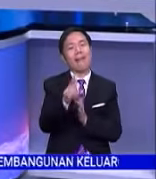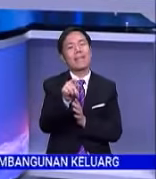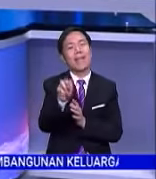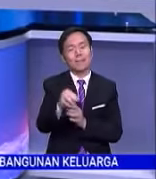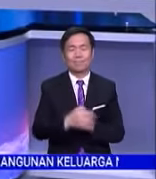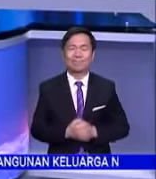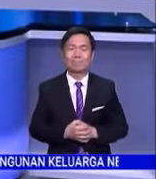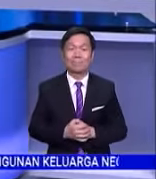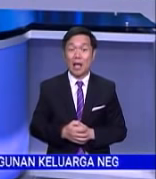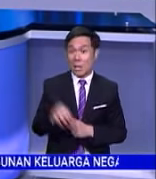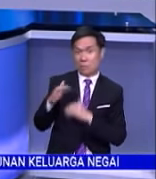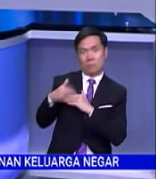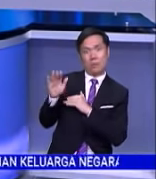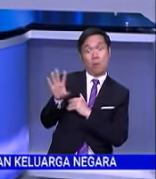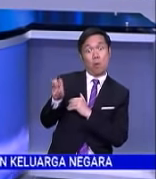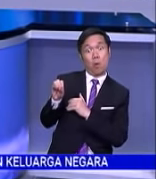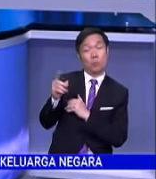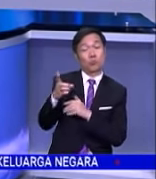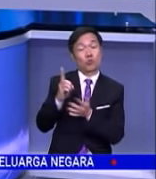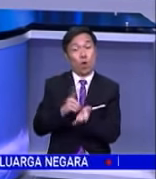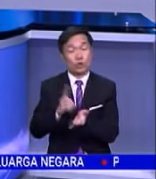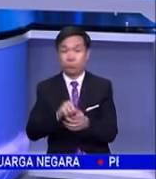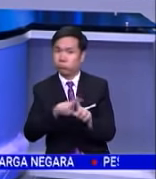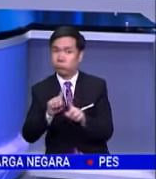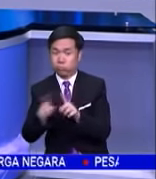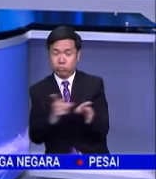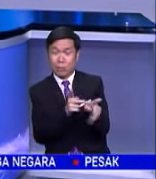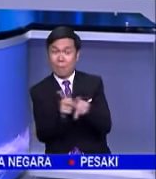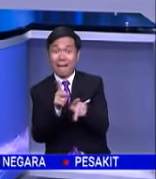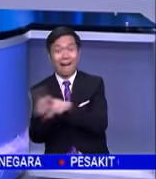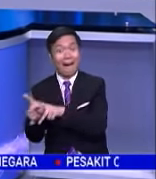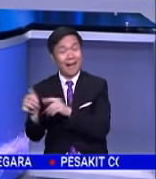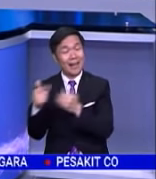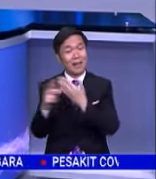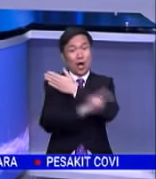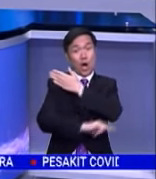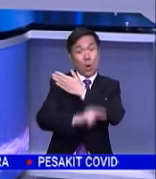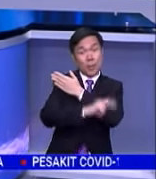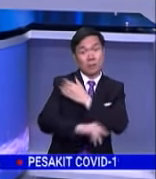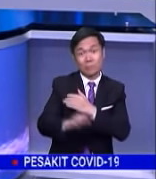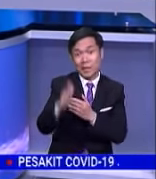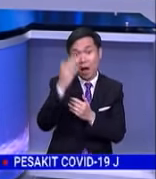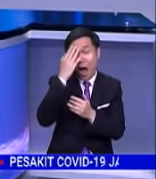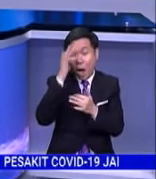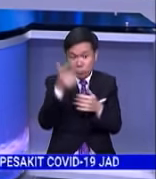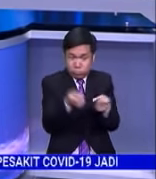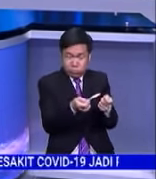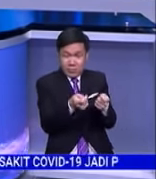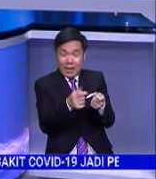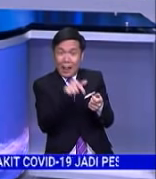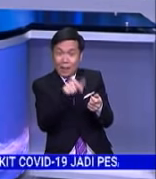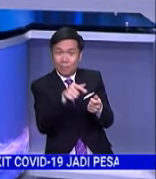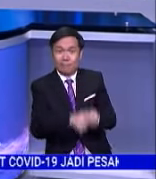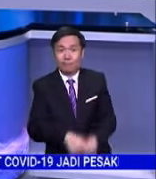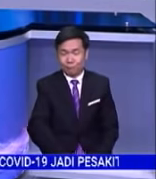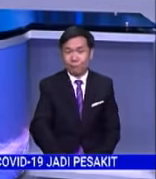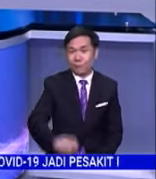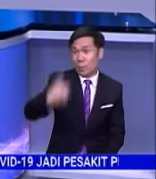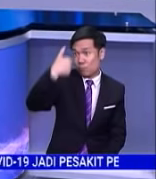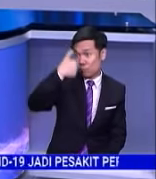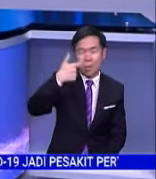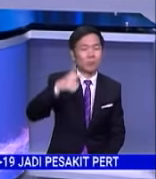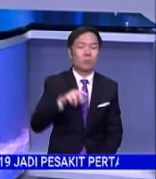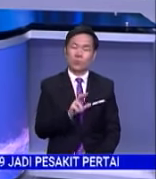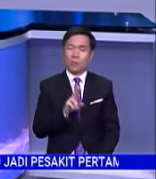Lebih 50 doktor pelbagai bidang dan kepakaran dari seluruh negeri didedahkan kemahiran mengendalikan mesin pengimbasan ultra